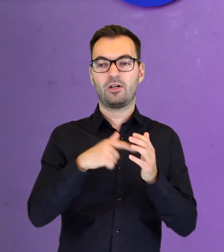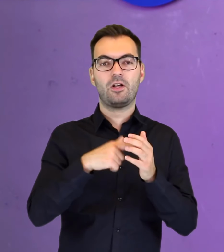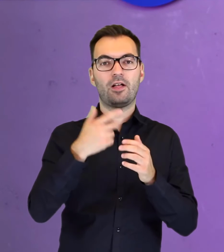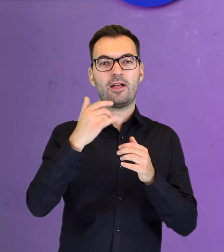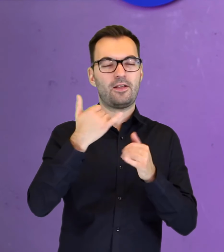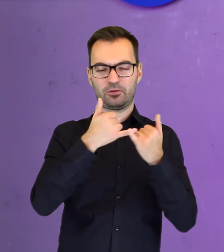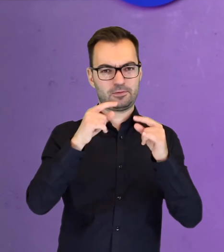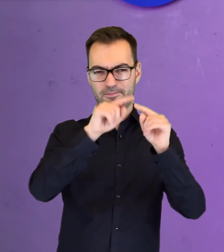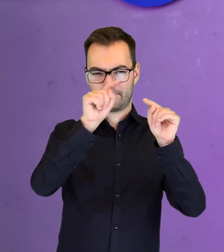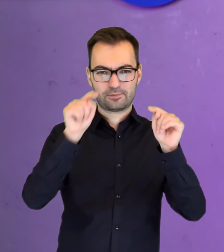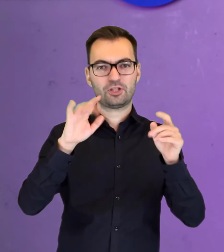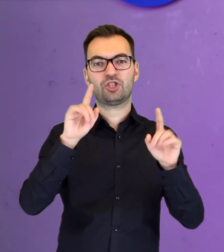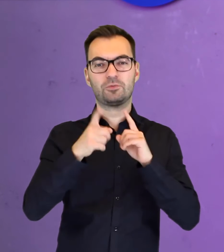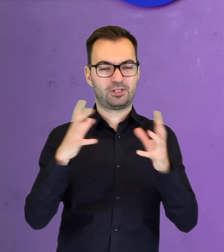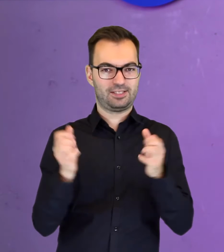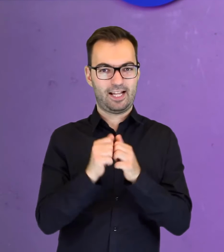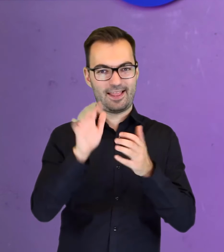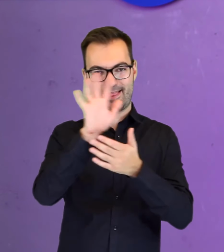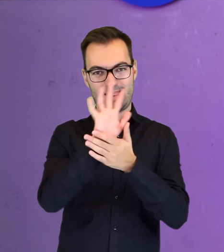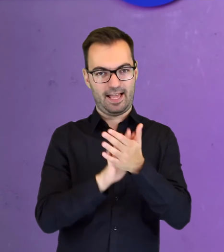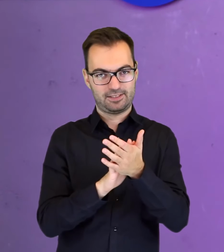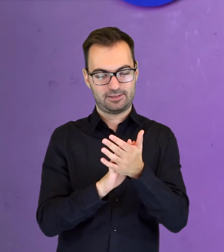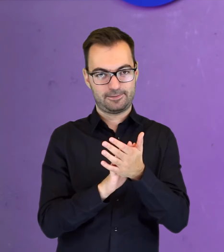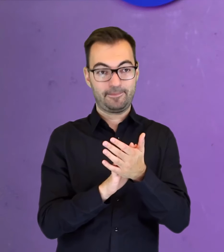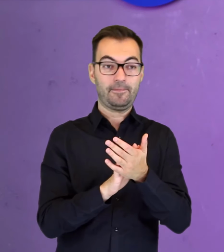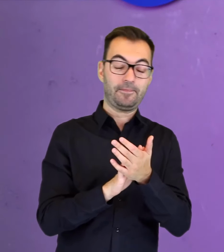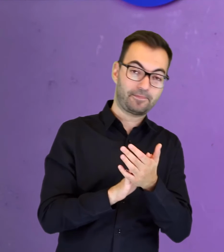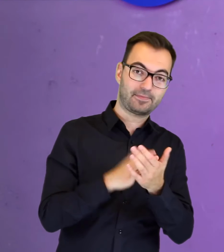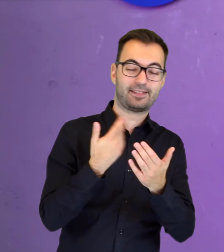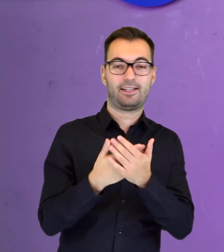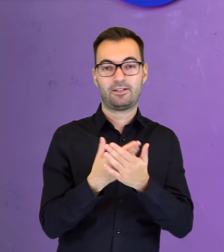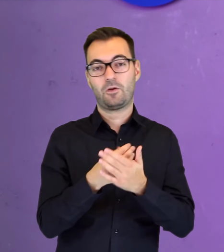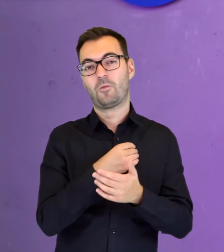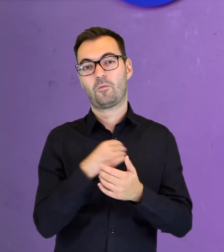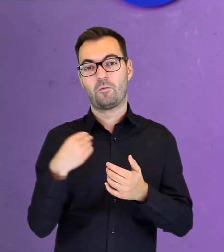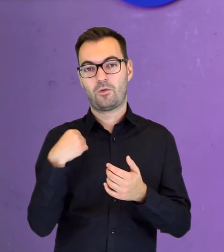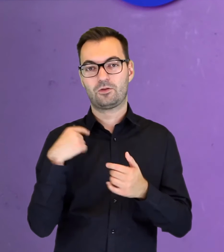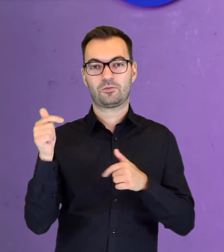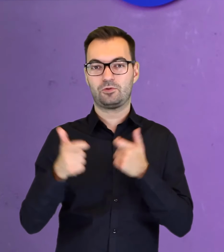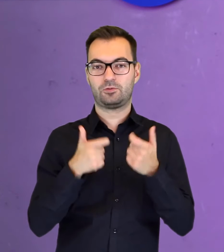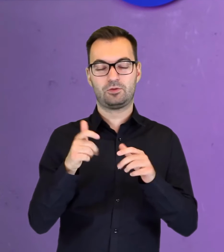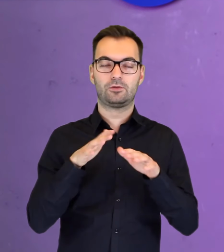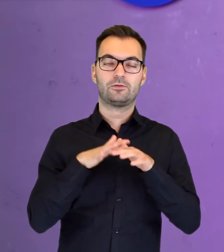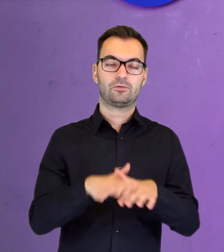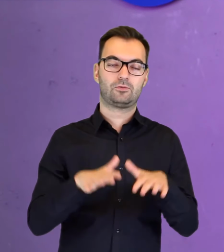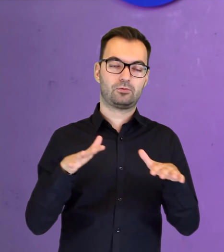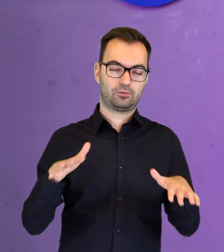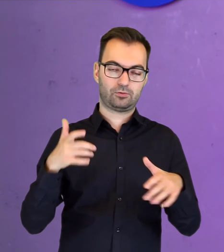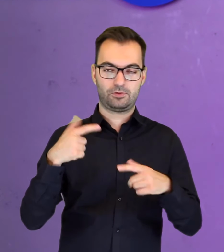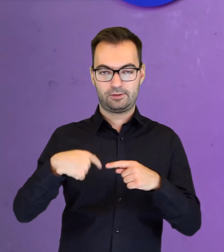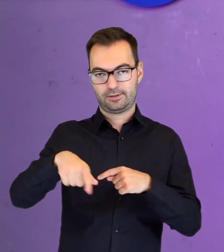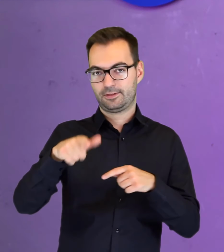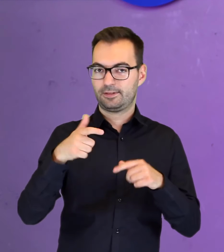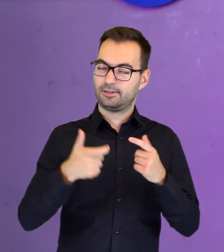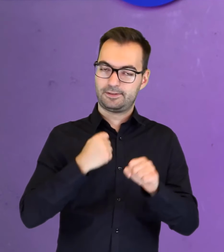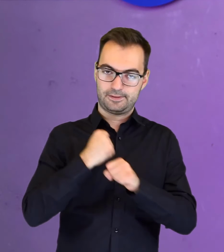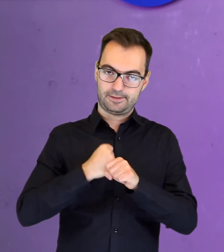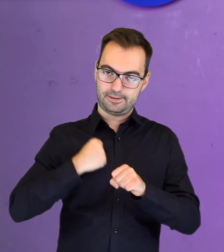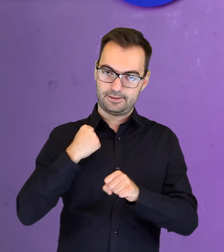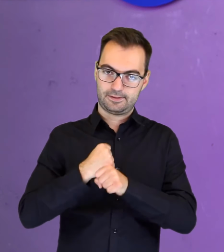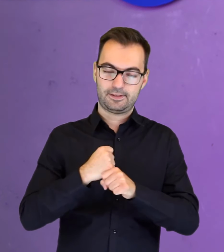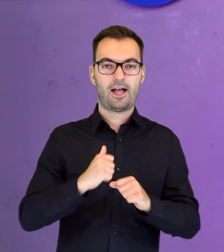przeskoczyć po nagłówkach Czy można przeskoczyć Polomarket na danej stronie żeby szybciej dotrzeć do danych treści więc